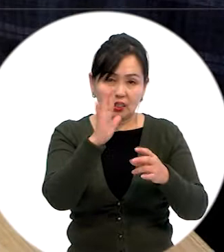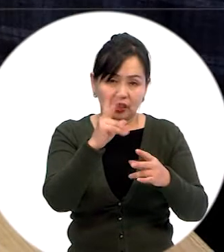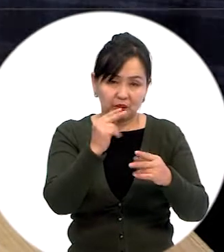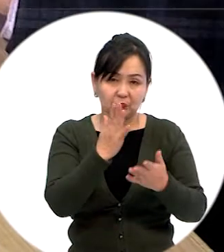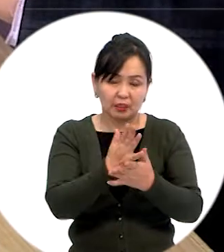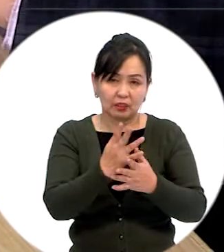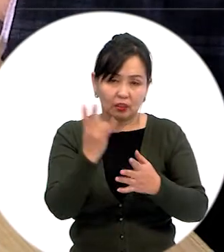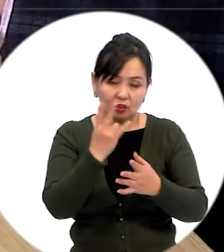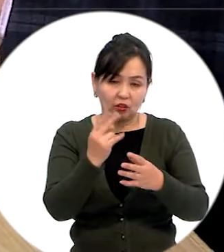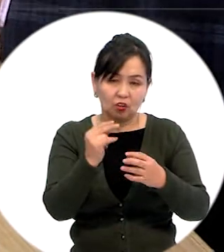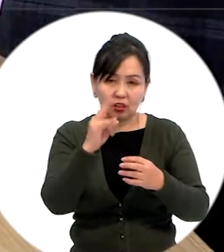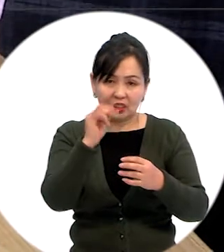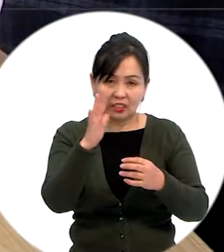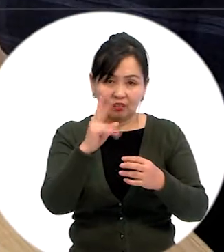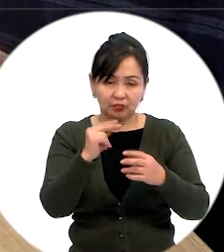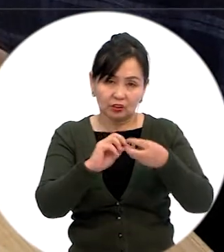хэмжээний ногоон өнгө авчгаад